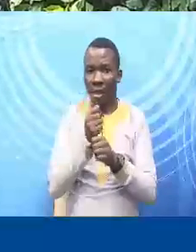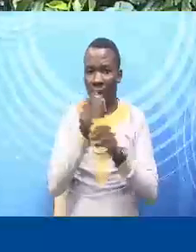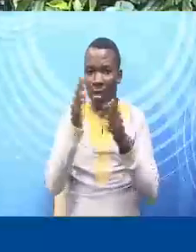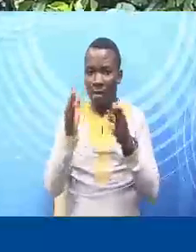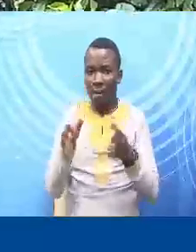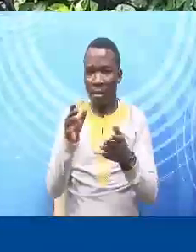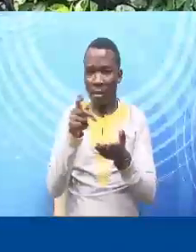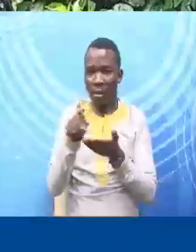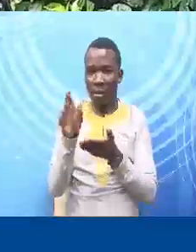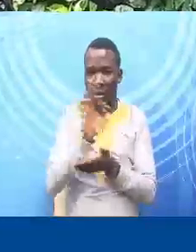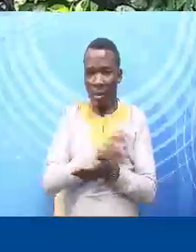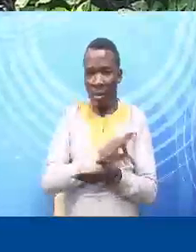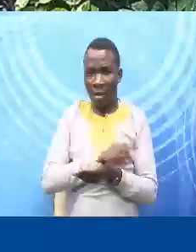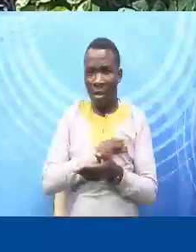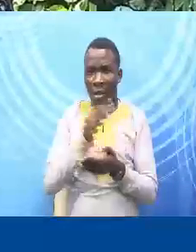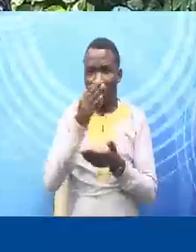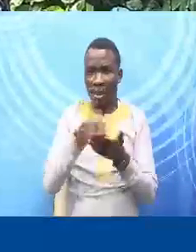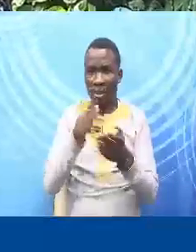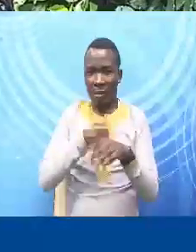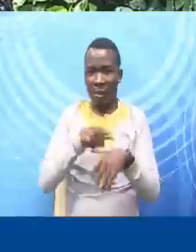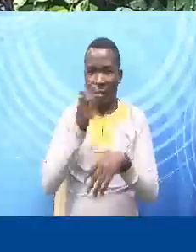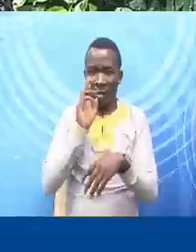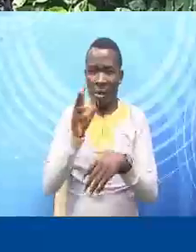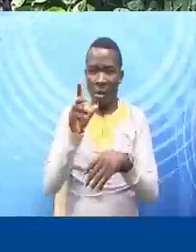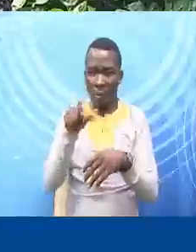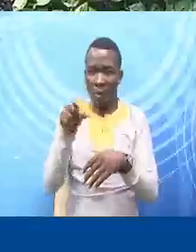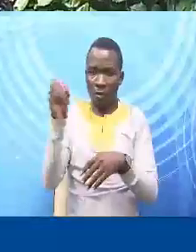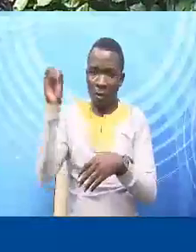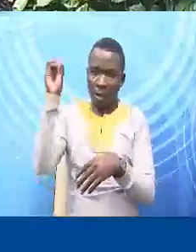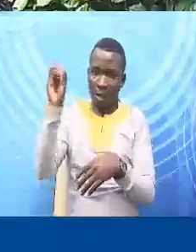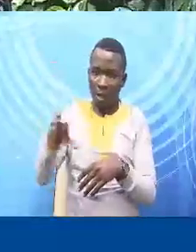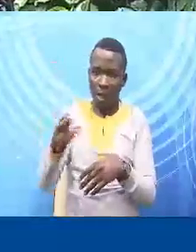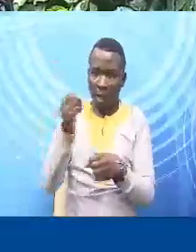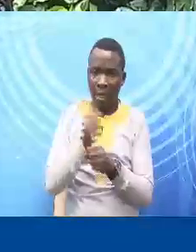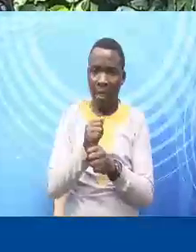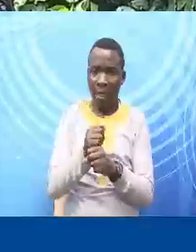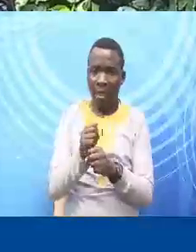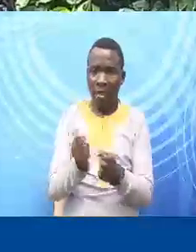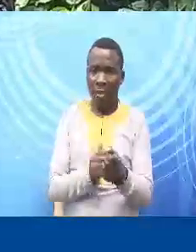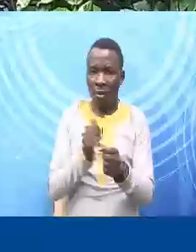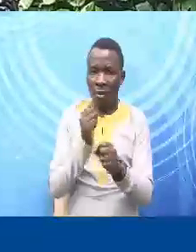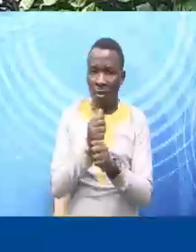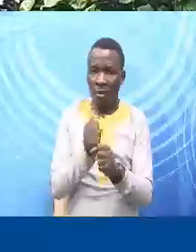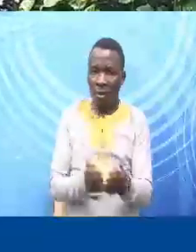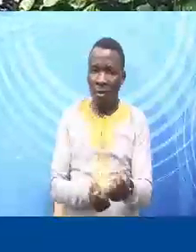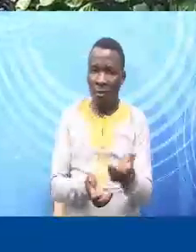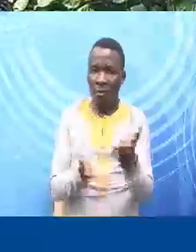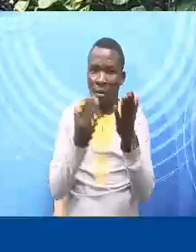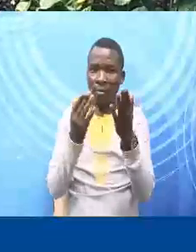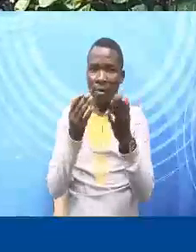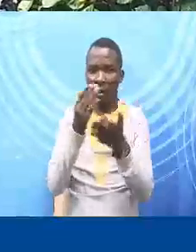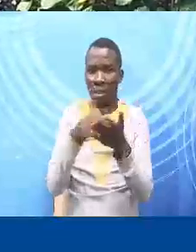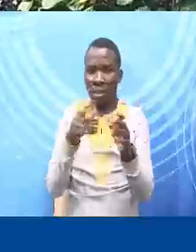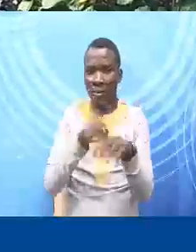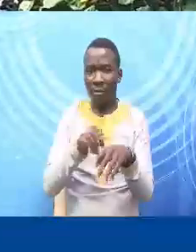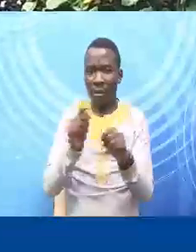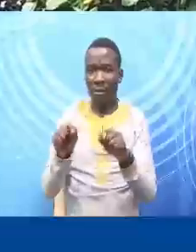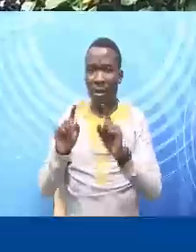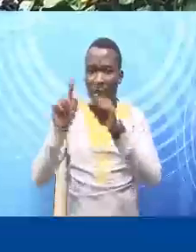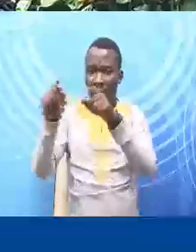usanga umuntu yarataye akazi muri icyo gihe yo kutumana twamukurikirana kugira tumenye, hari n'igihe aba yaratwaye inifomu zacu, ibyo muri icyo